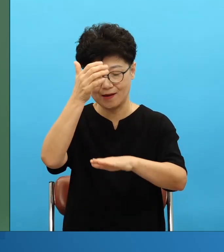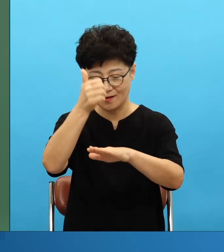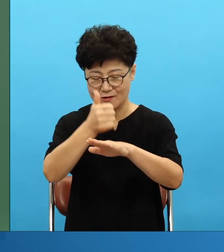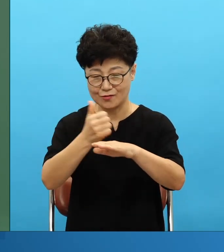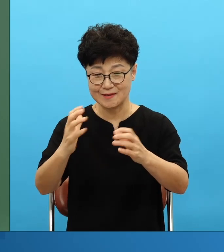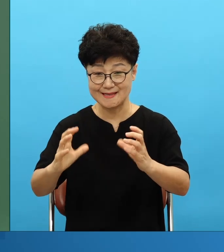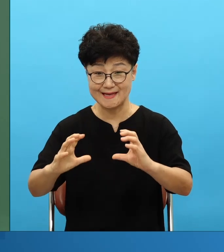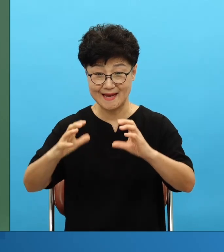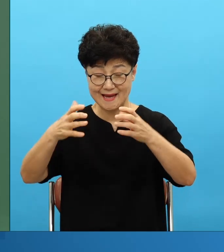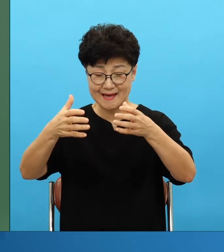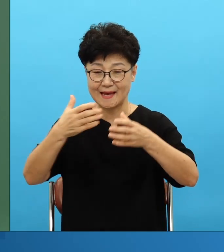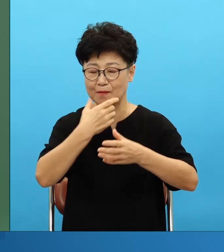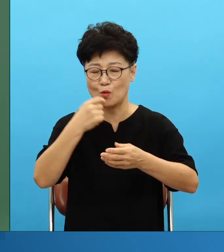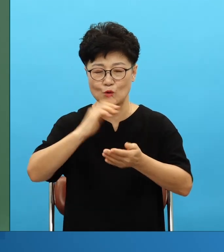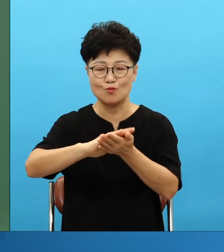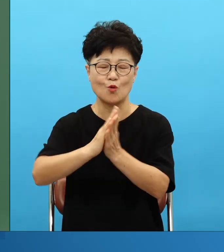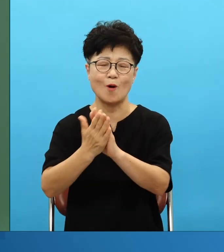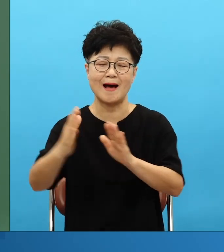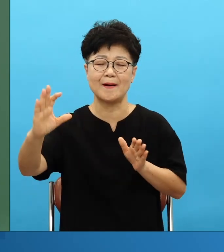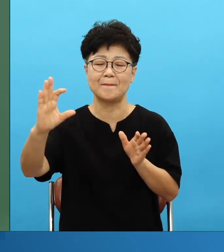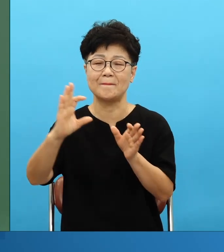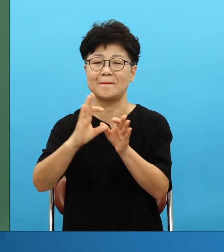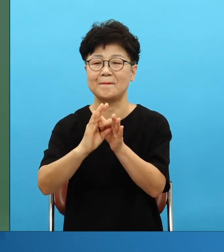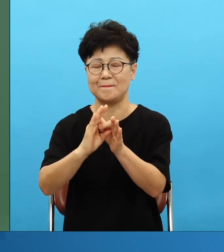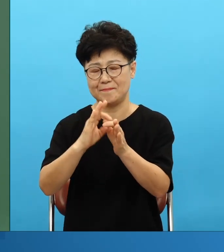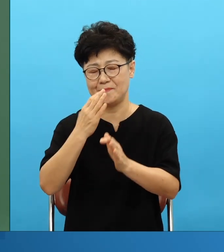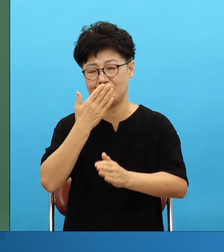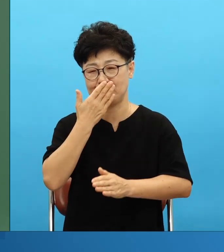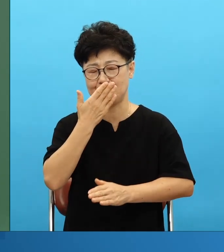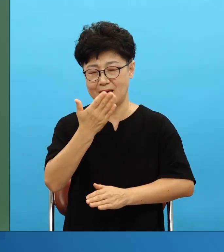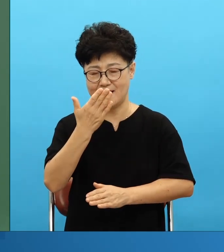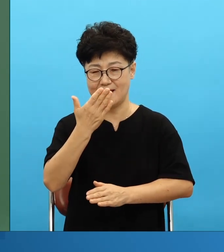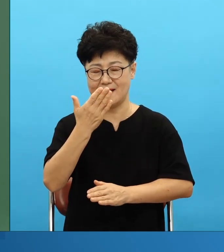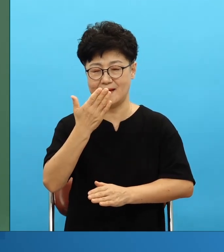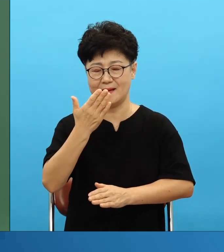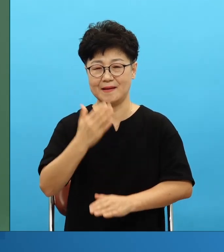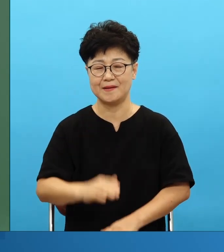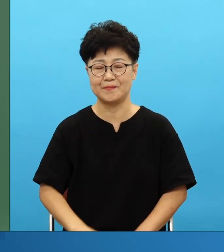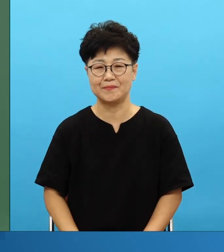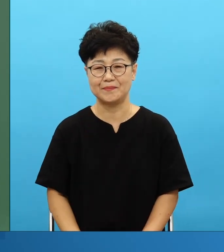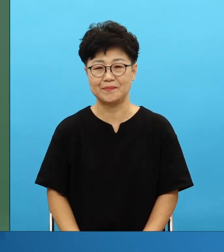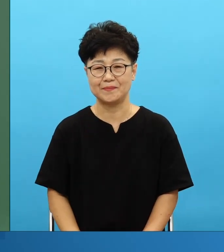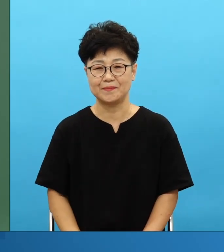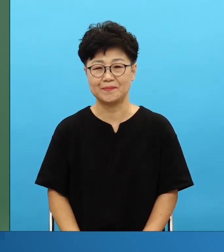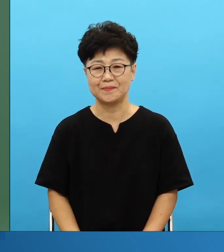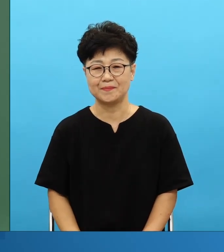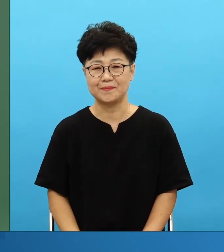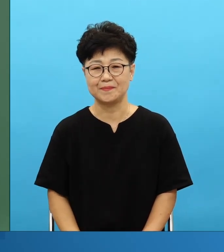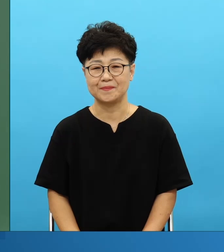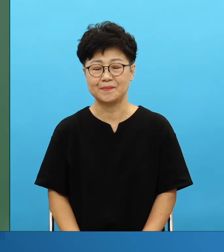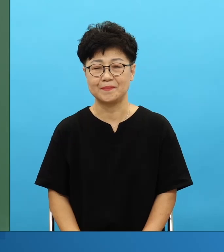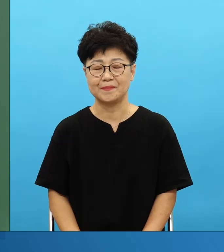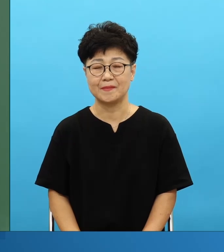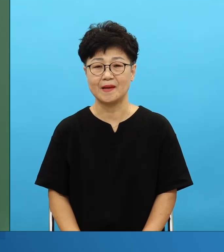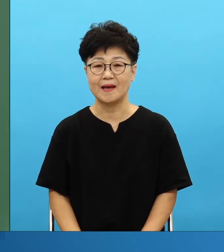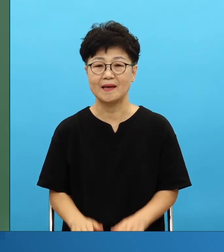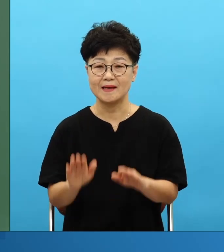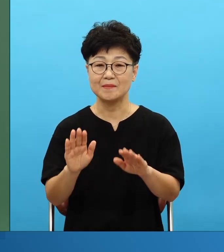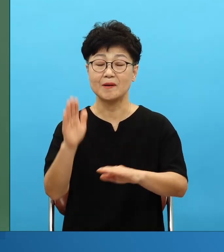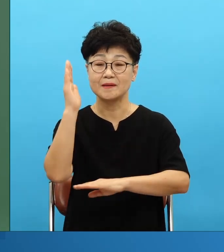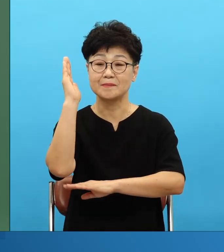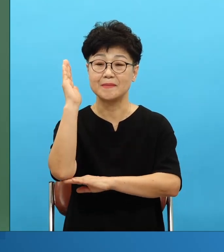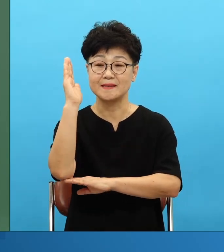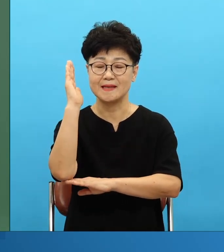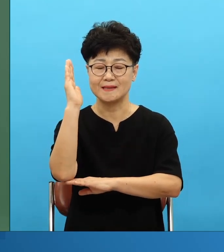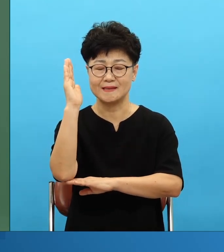that to world evangelization. 사실은 이번 집회 때 주로 나올 이야기고 요즘 나오는 메시지입니다만은 And so it's what I'll mainly speak about at